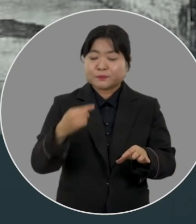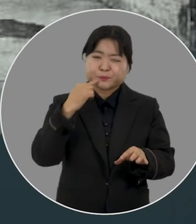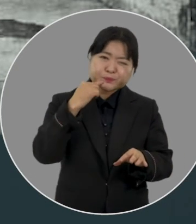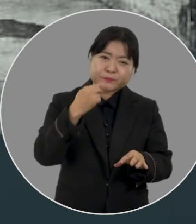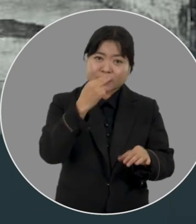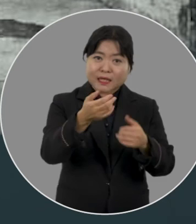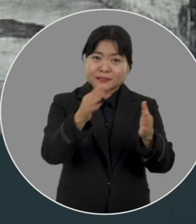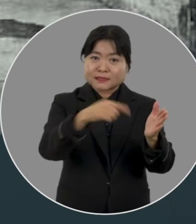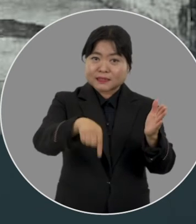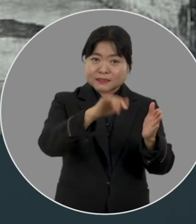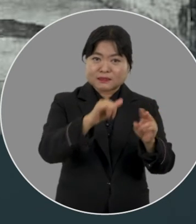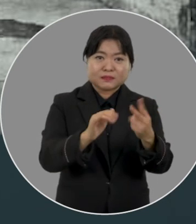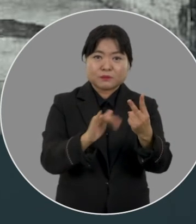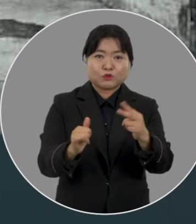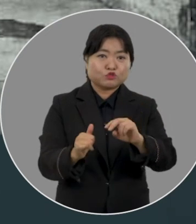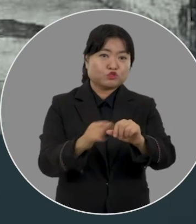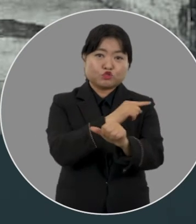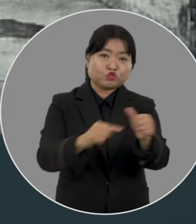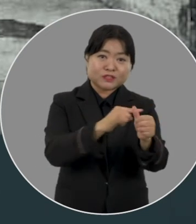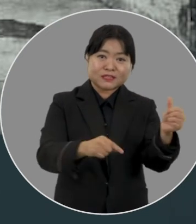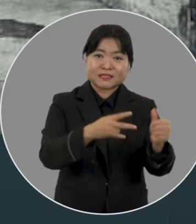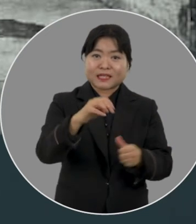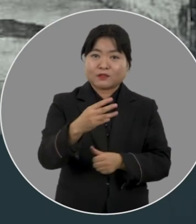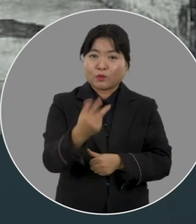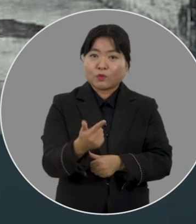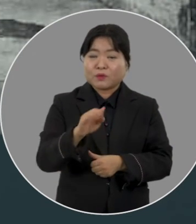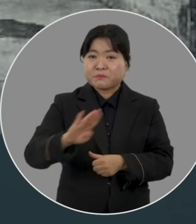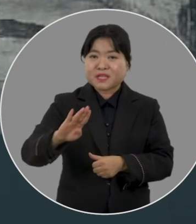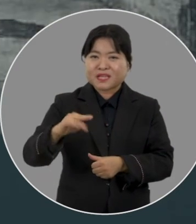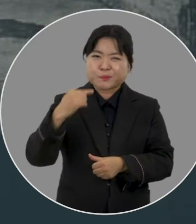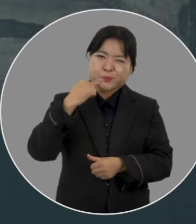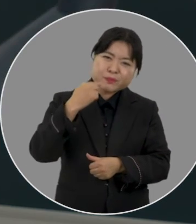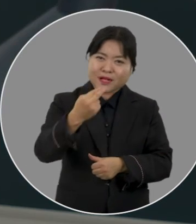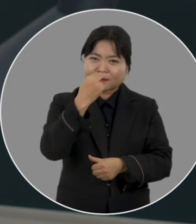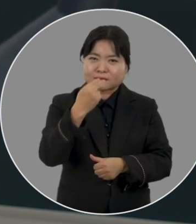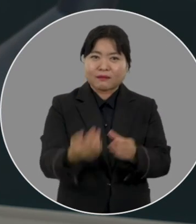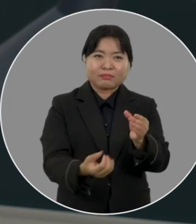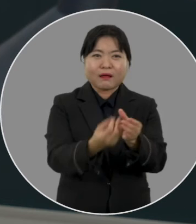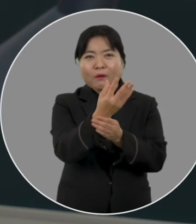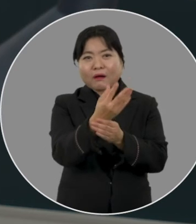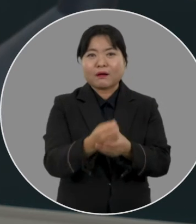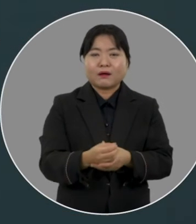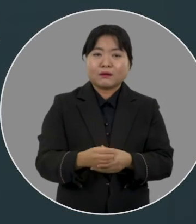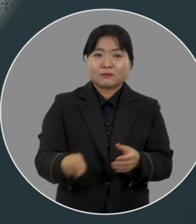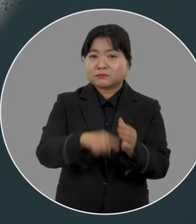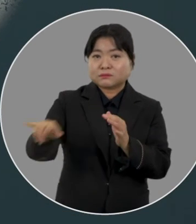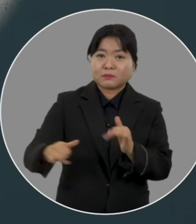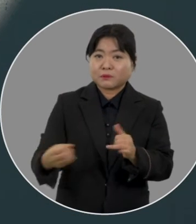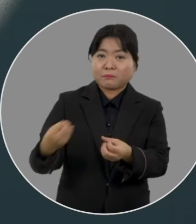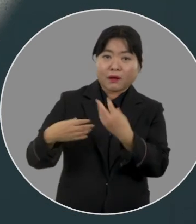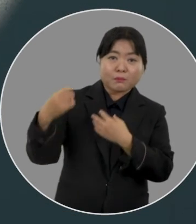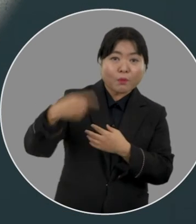가스실에 있던 200명을 죽이는 사이클론 B 가스가 나오거든요. 이 사람들이 이런 거예요.